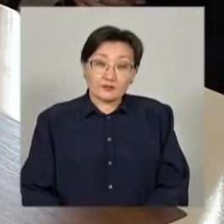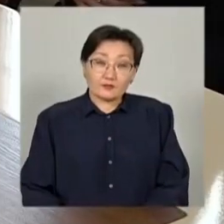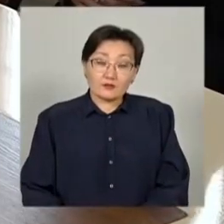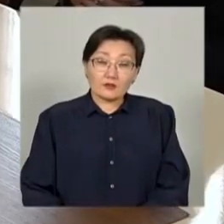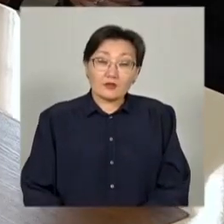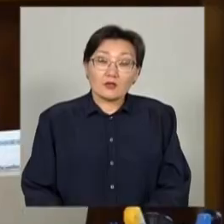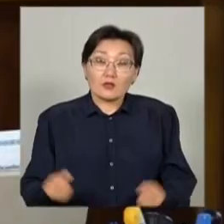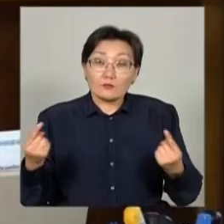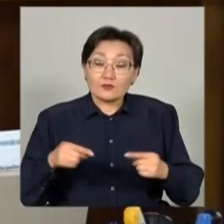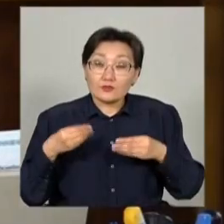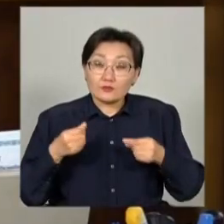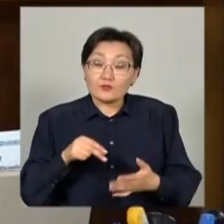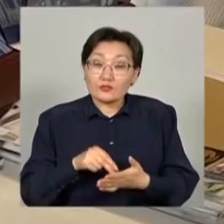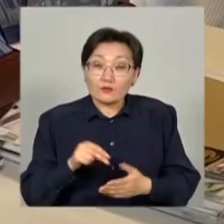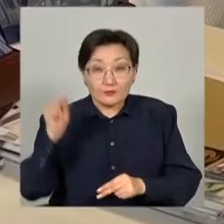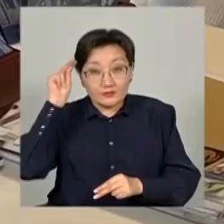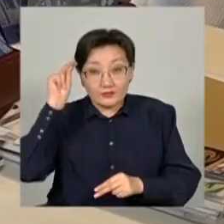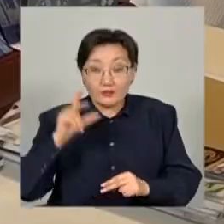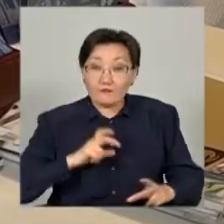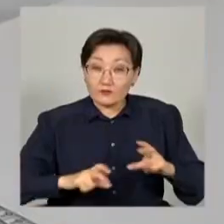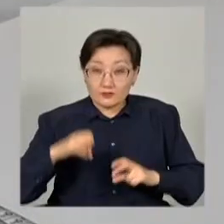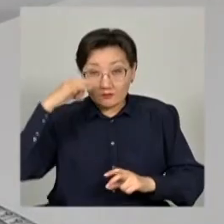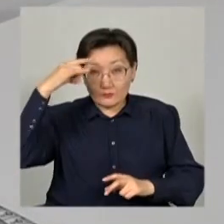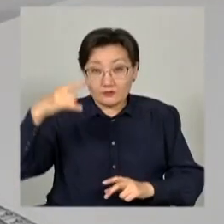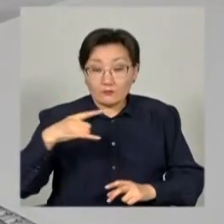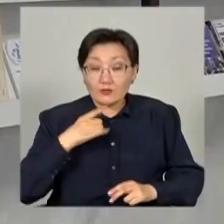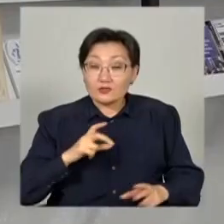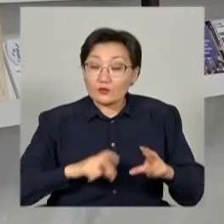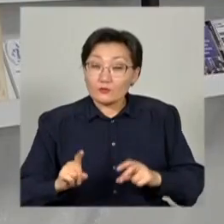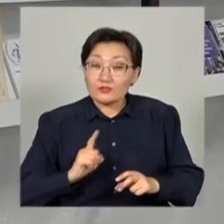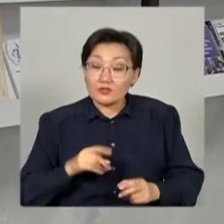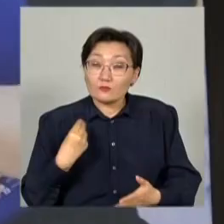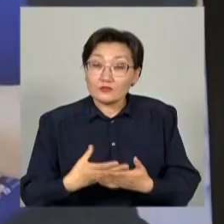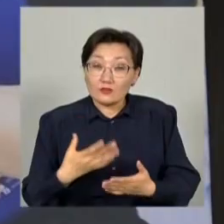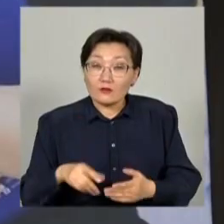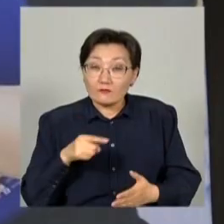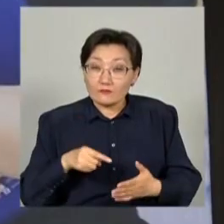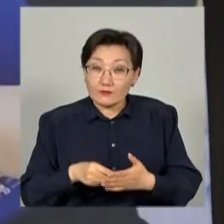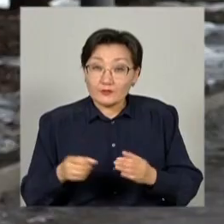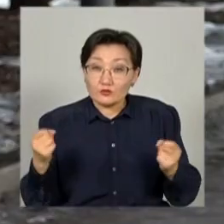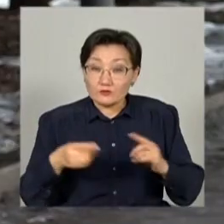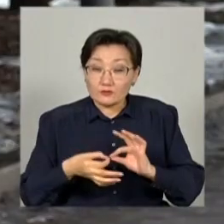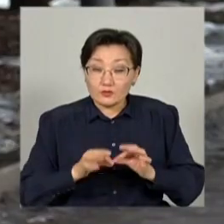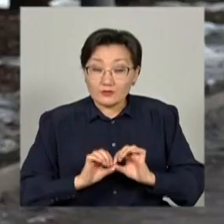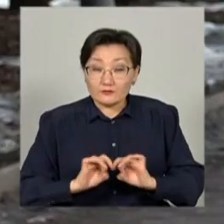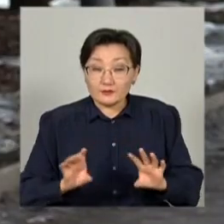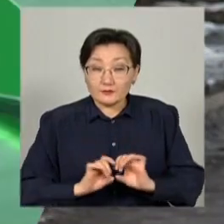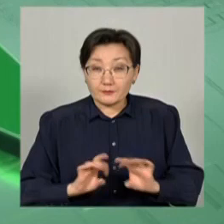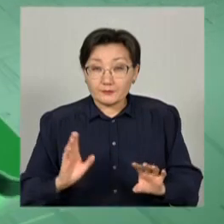Как инфляция повлияла на стоимость обучения в вузах страны? Стоит ли студентам ожидать удорожания? В вопросе разбиралась я, Салтанат